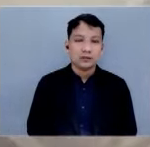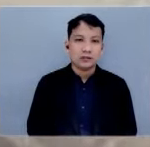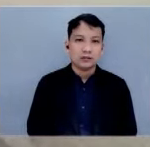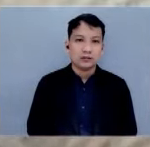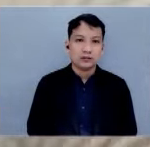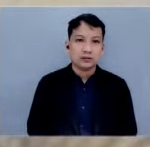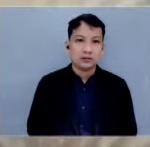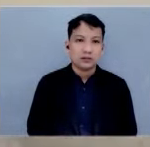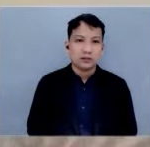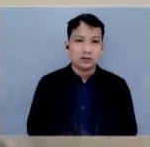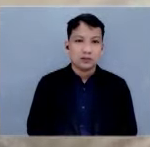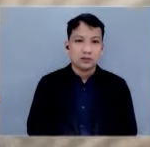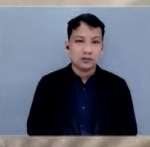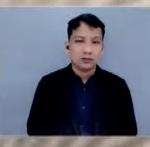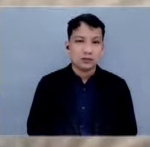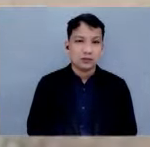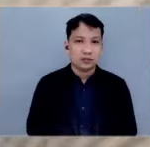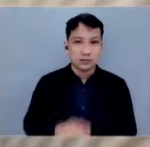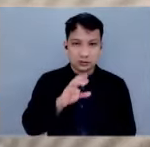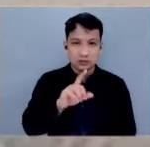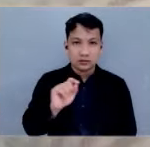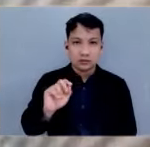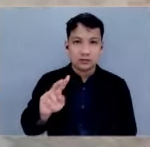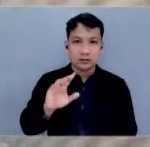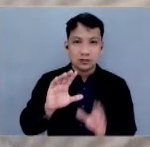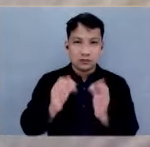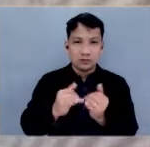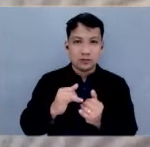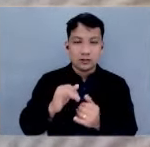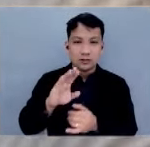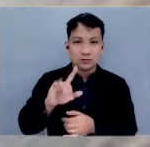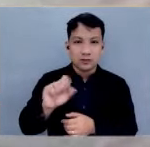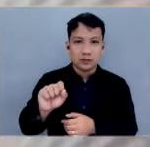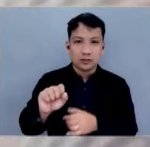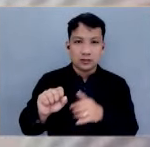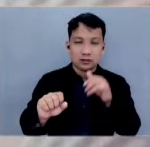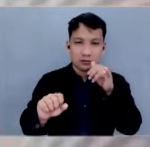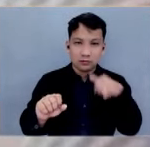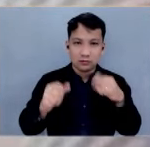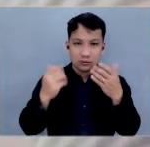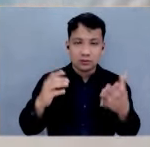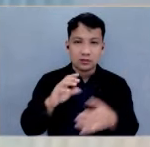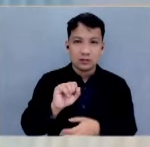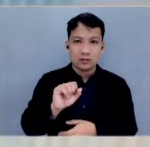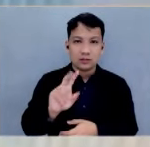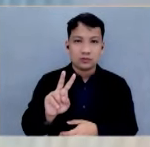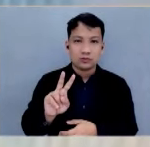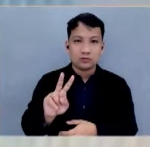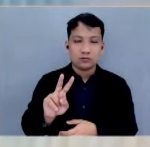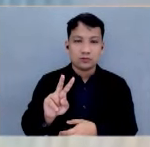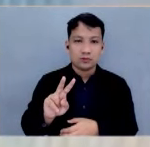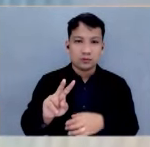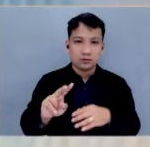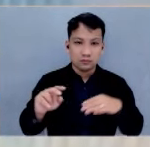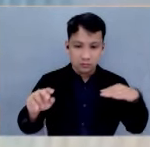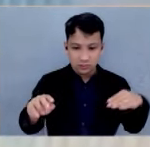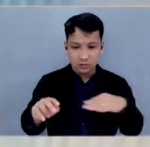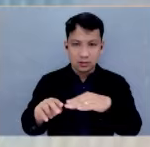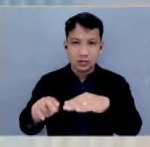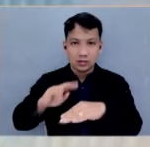Sakuha ng CCTV sa barangay Puspus sa Bantay, Ilocos Sur kagabi, may kita ang SUV na ito na patawid sa intersection sa National